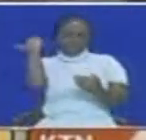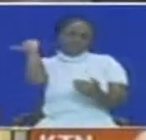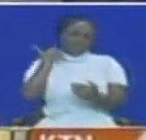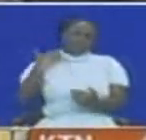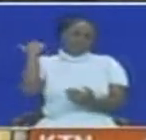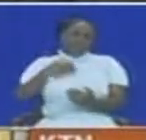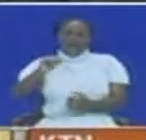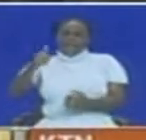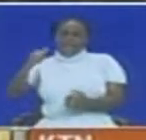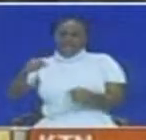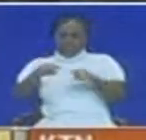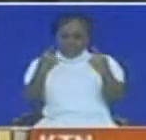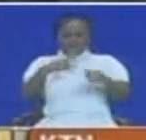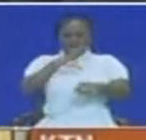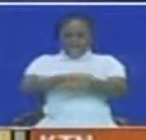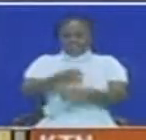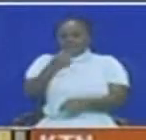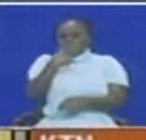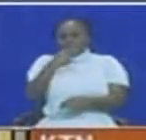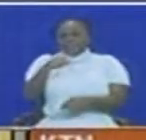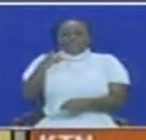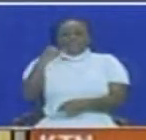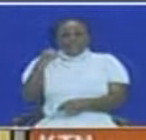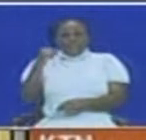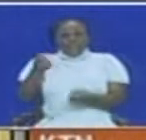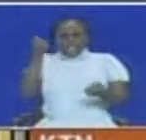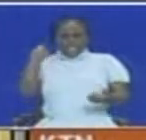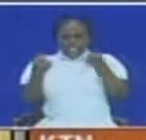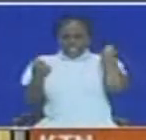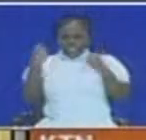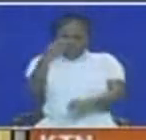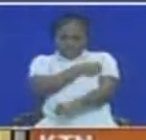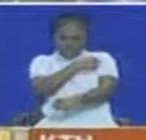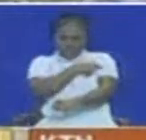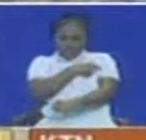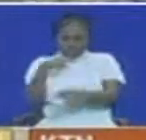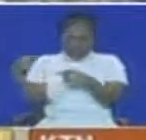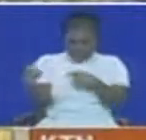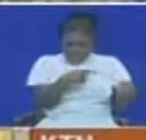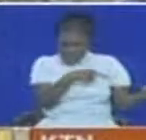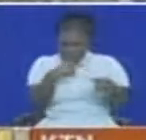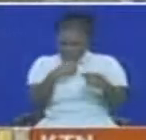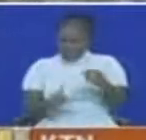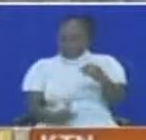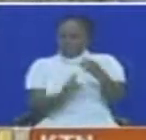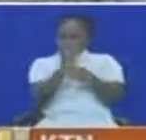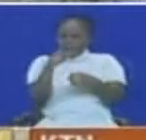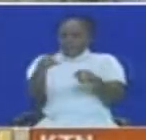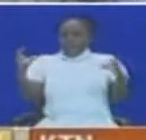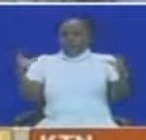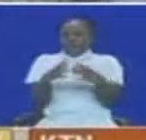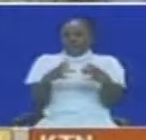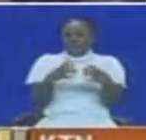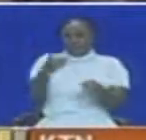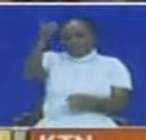wawili wakiendelea kupata matibabu katika hospitali ya wilaya ya Kericho. Inaarifiwa kuwa mzozo ulioibuka baada ya wenyeji wa